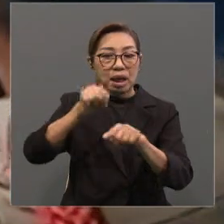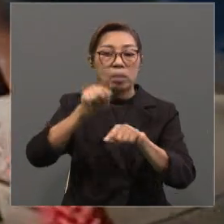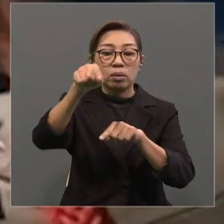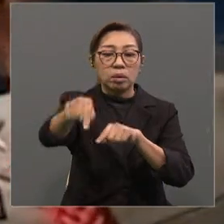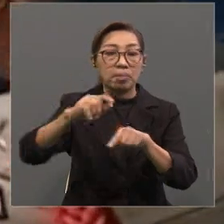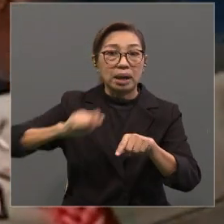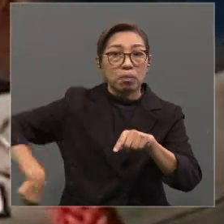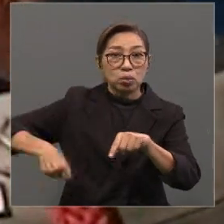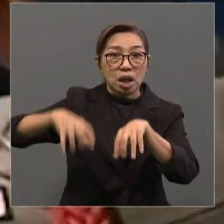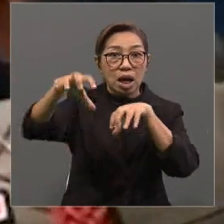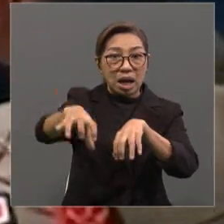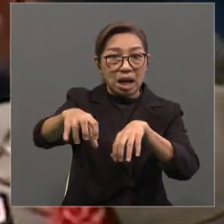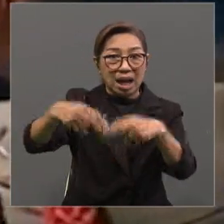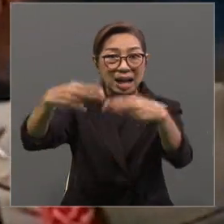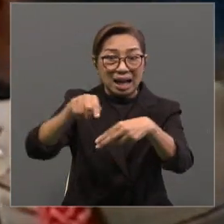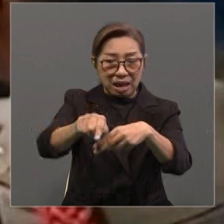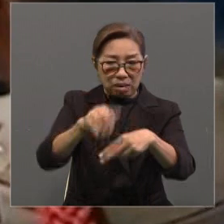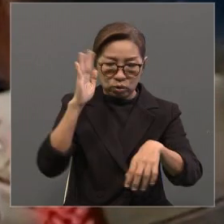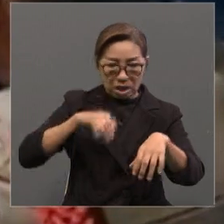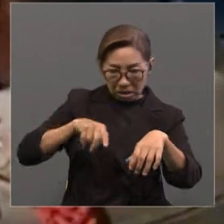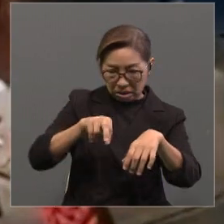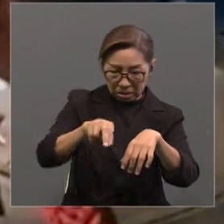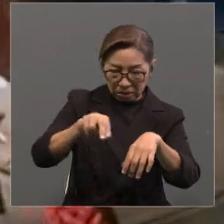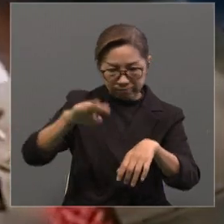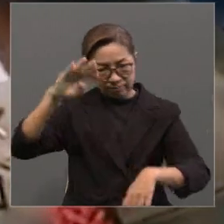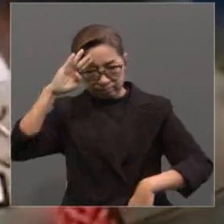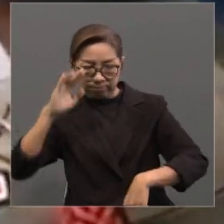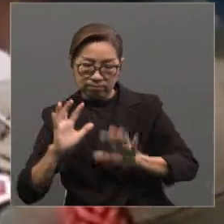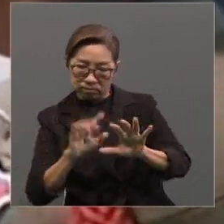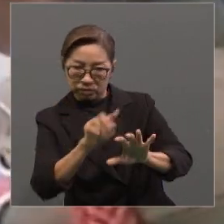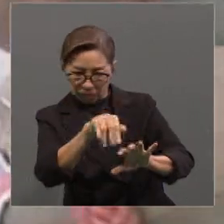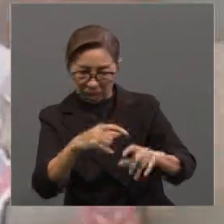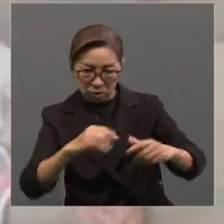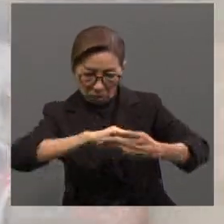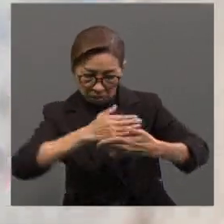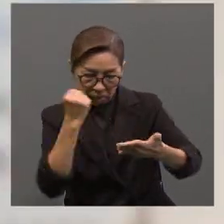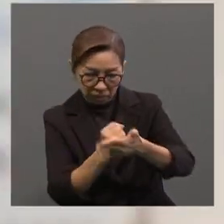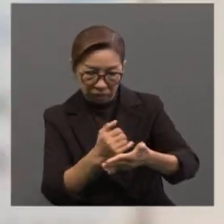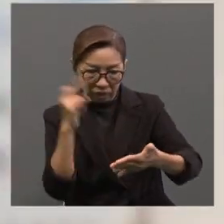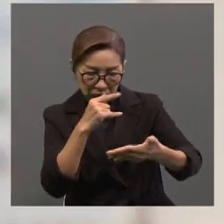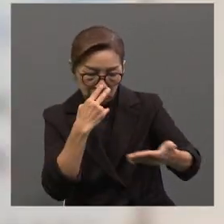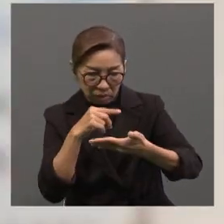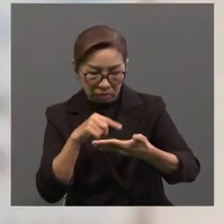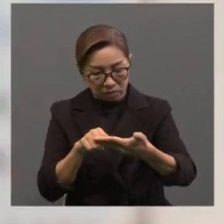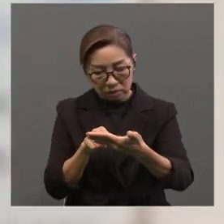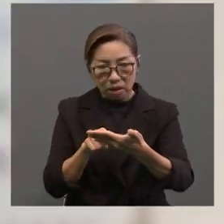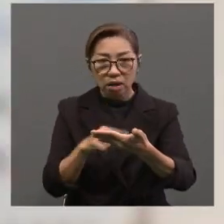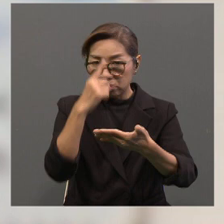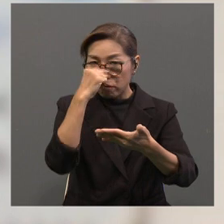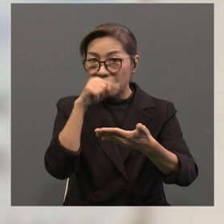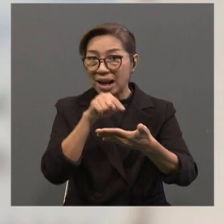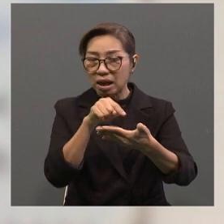ประเทศกัมพูชาค่ะก็เลยเข้าไปตรวจสอบพาสปอร์ตก็ชื่อว่านายลาโกด้าฟิลิโปเจนเจ